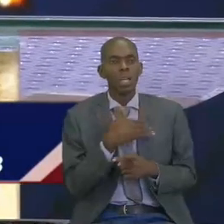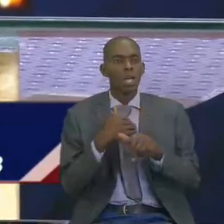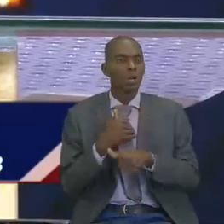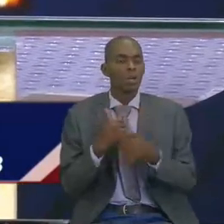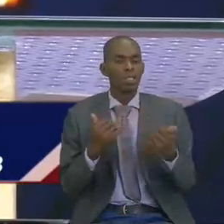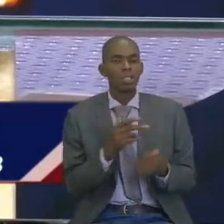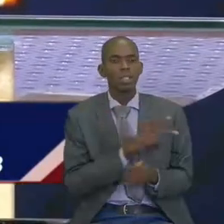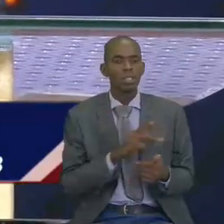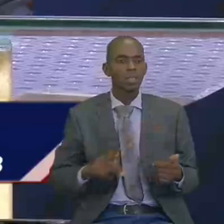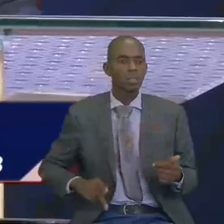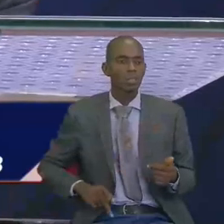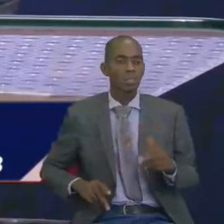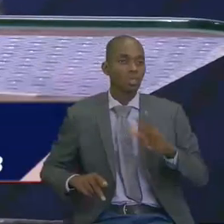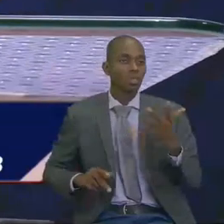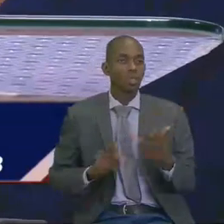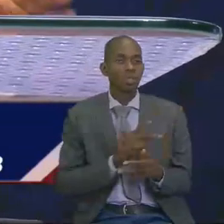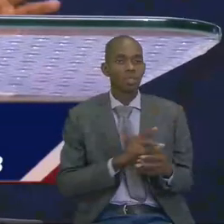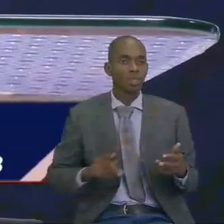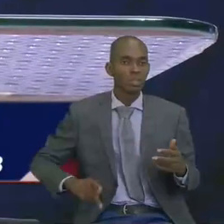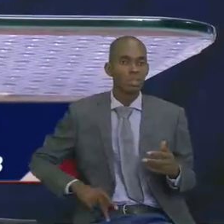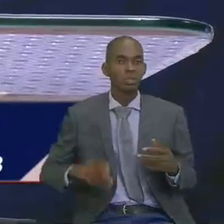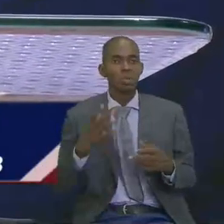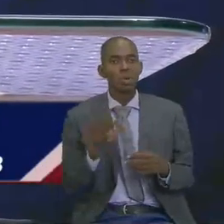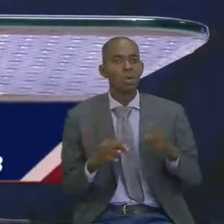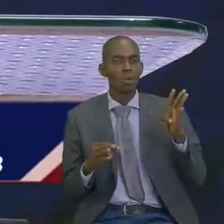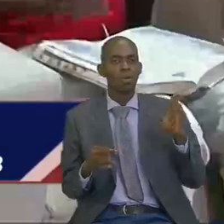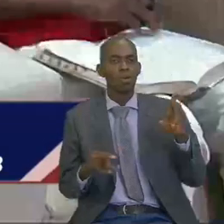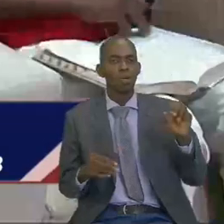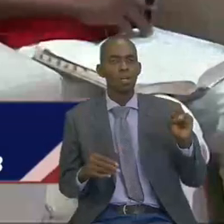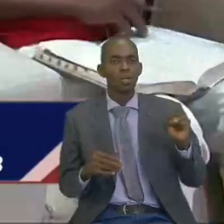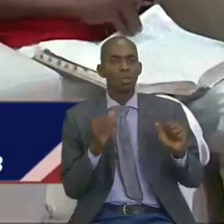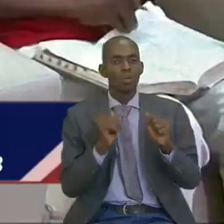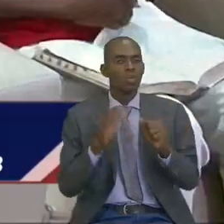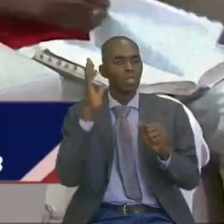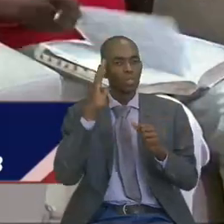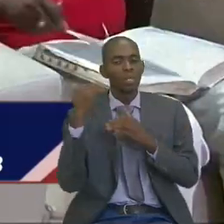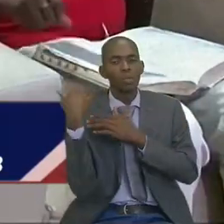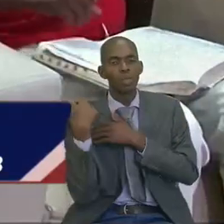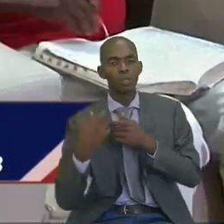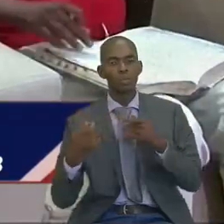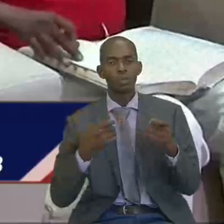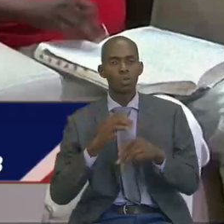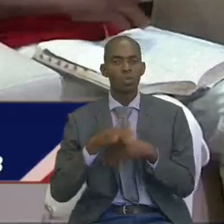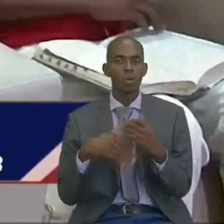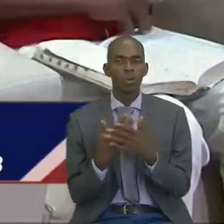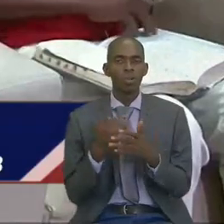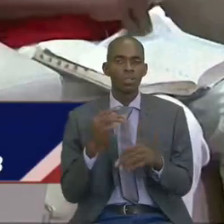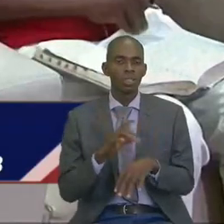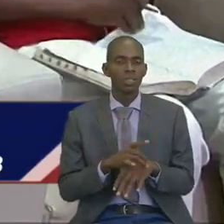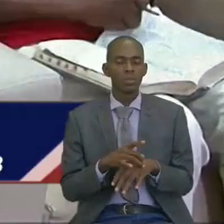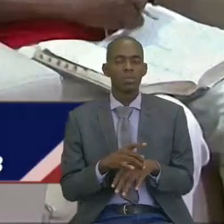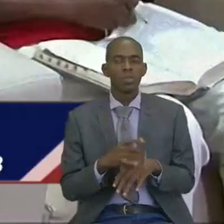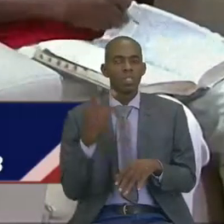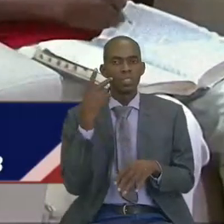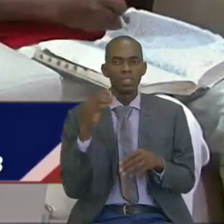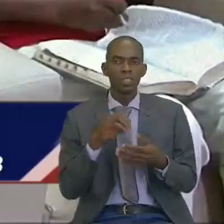royaume qui sera d'airain et qui dominera sur toute la terre. Ce sont les